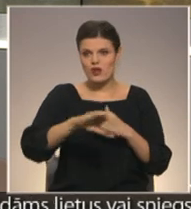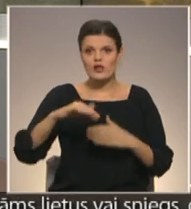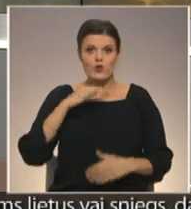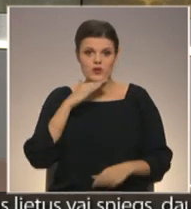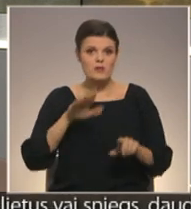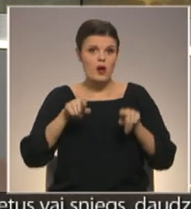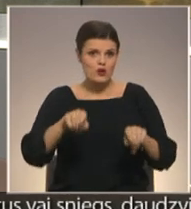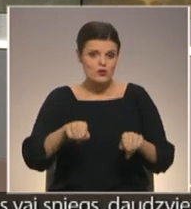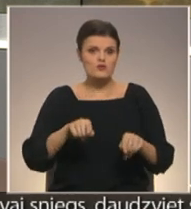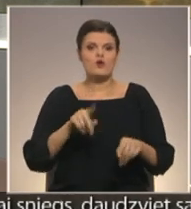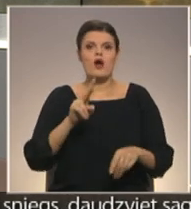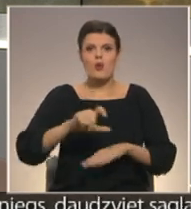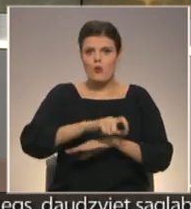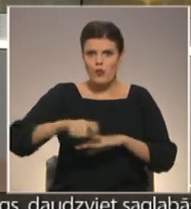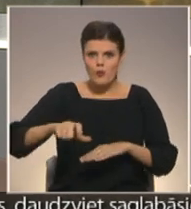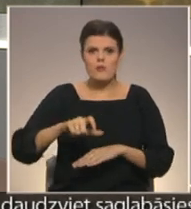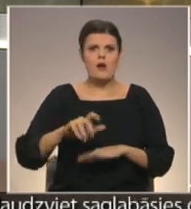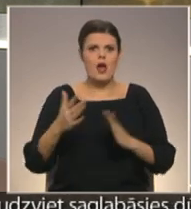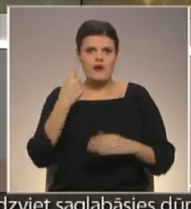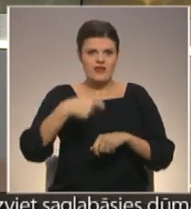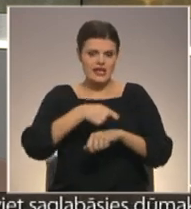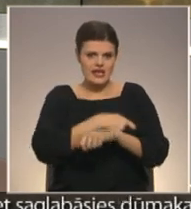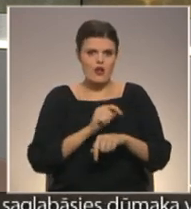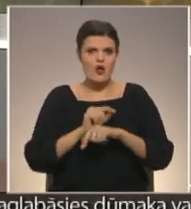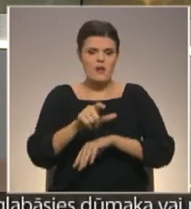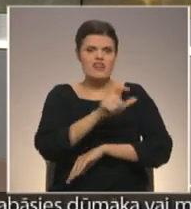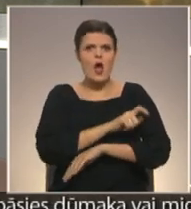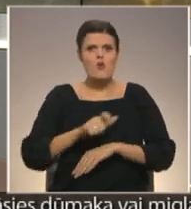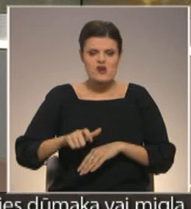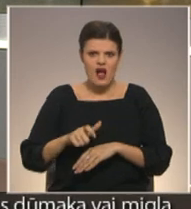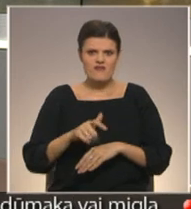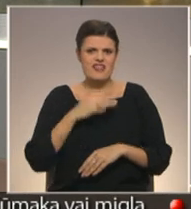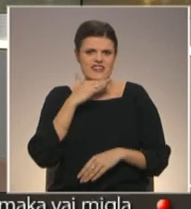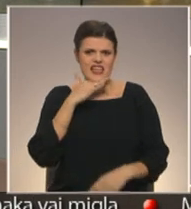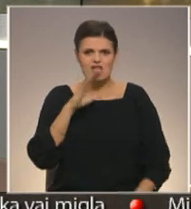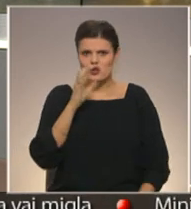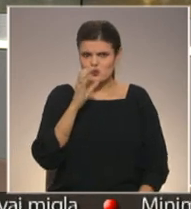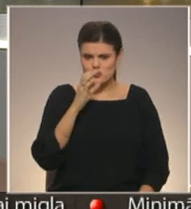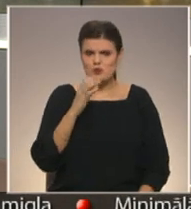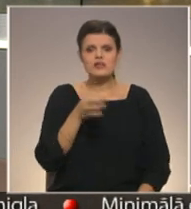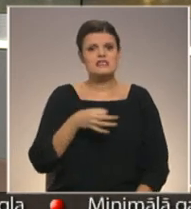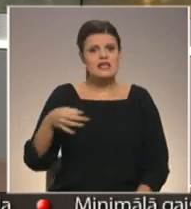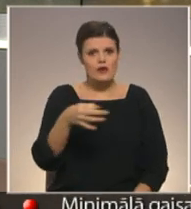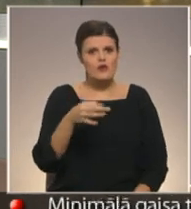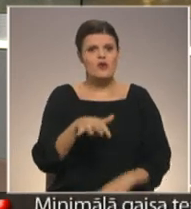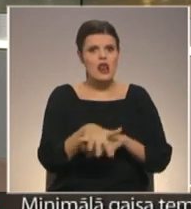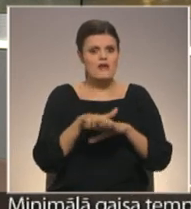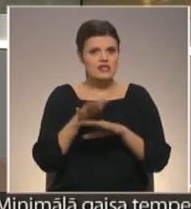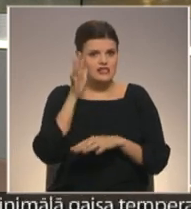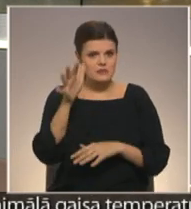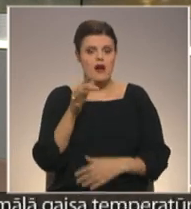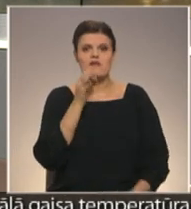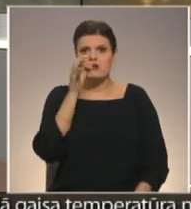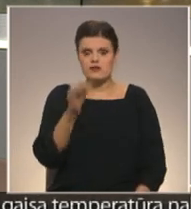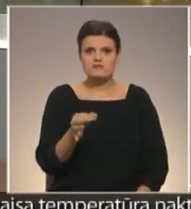Par to, ka Laucesas upē, kas aptuveni pēc kilometra ietek Daugavā, ieplūst netīrs duļķēns ūdens, reģionālajai vides pārvaldē ziņojuši